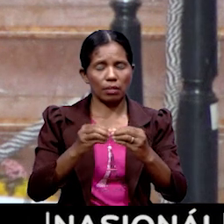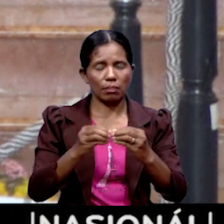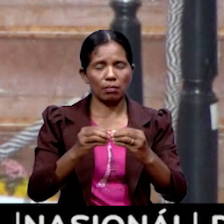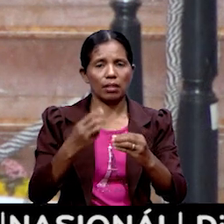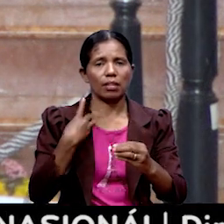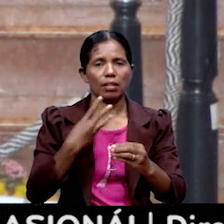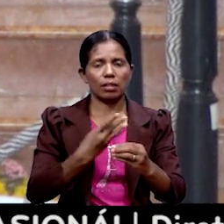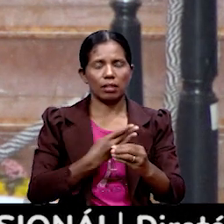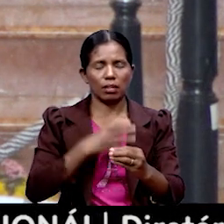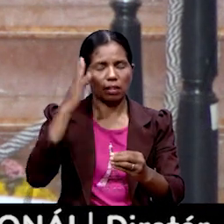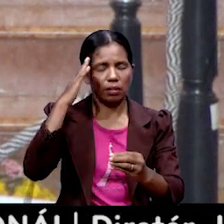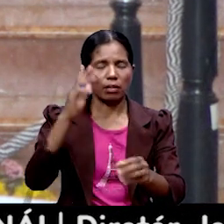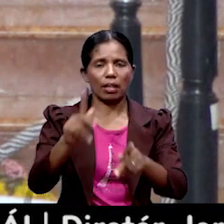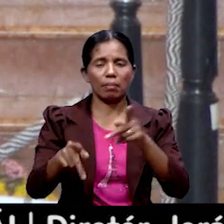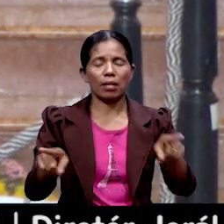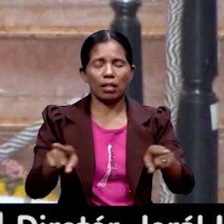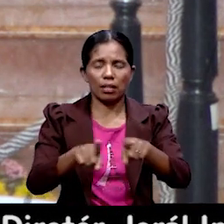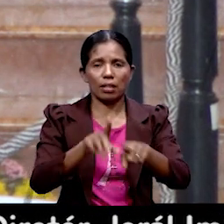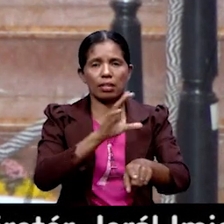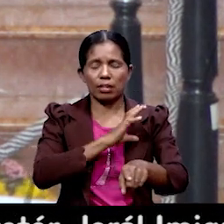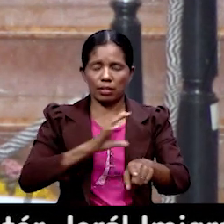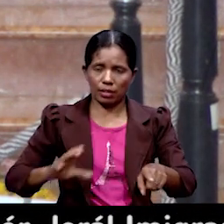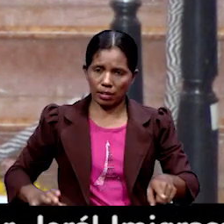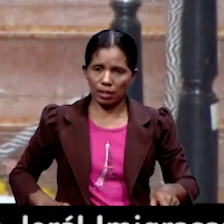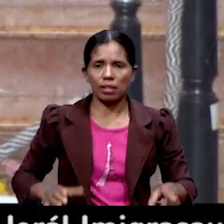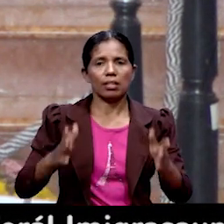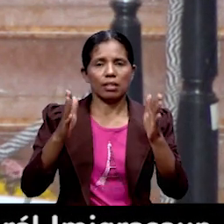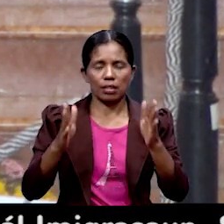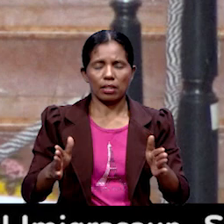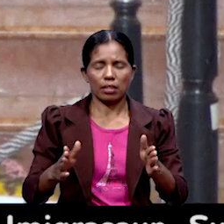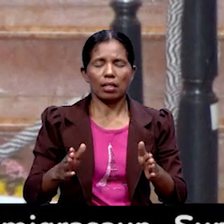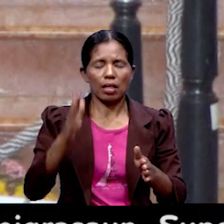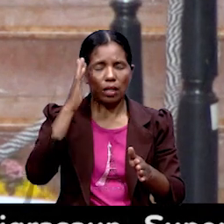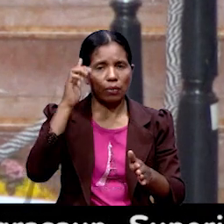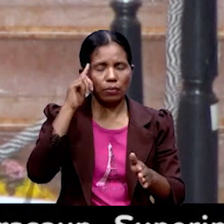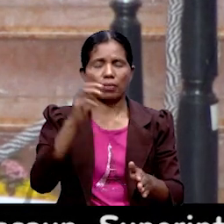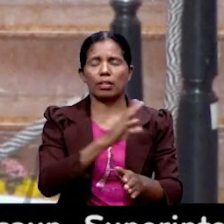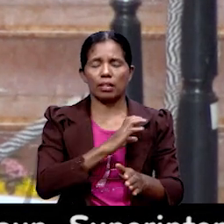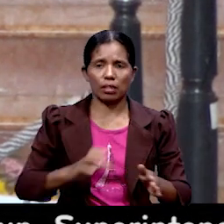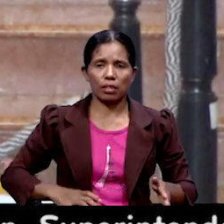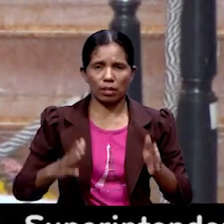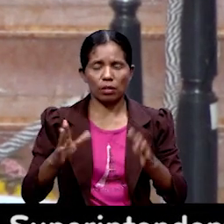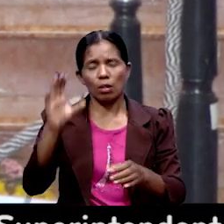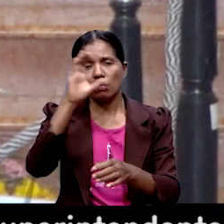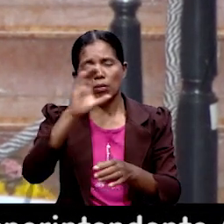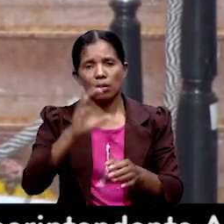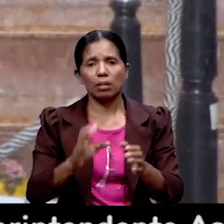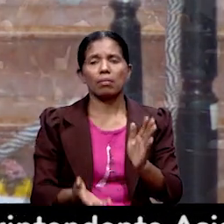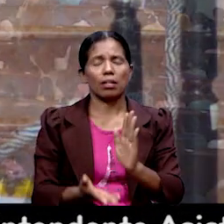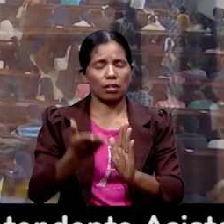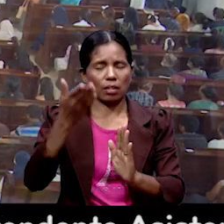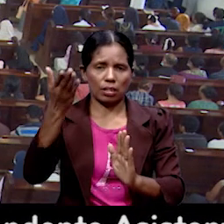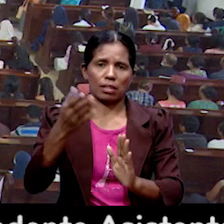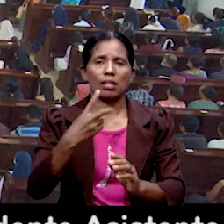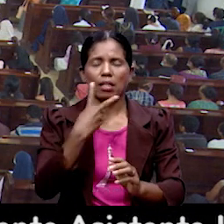vocação ita sarani siranian. Vocação sarani ninian atu buka buat nebe asliu. Hanai sao ita